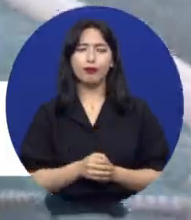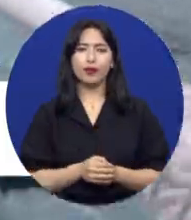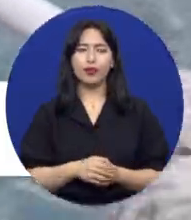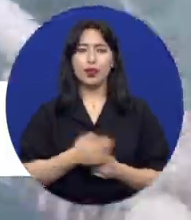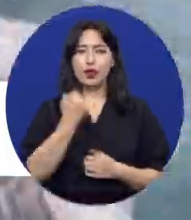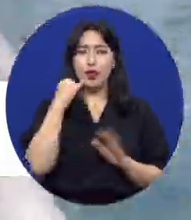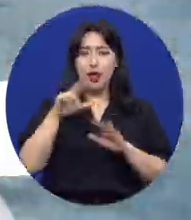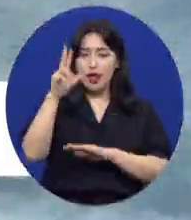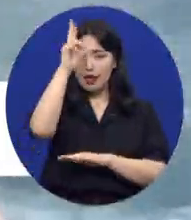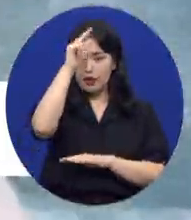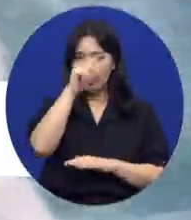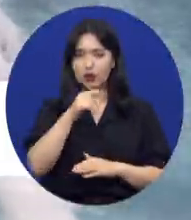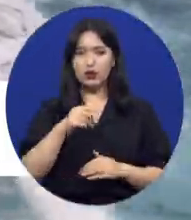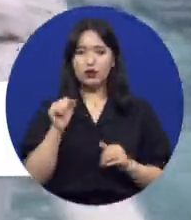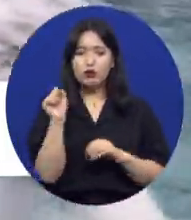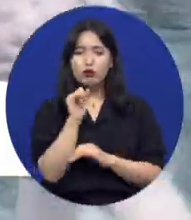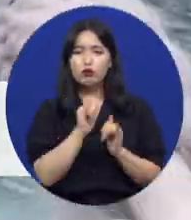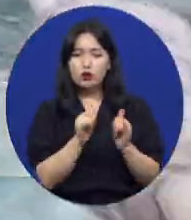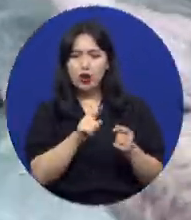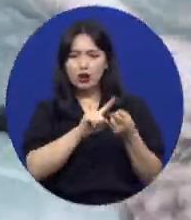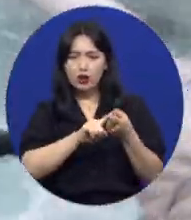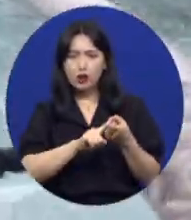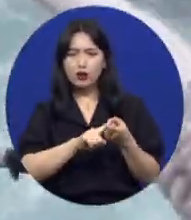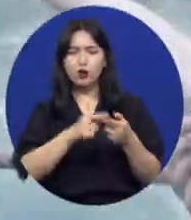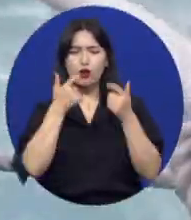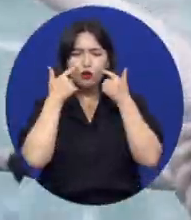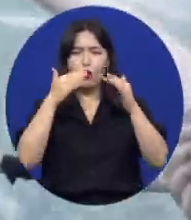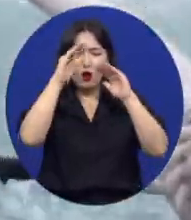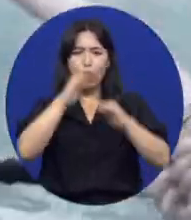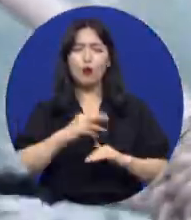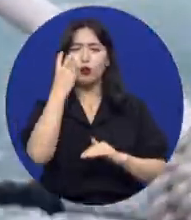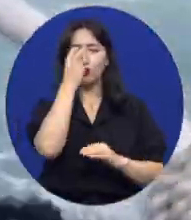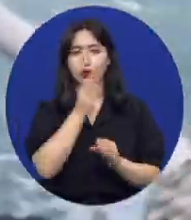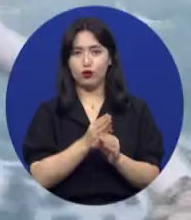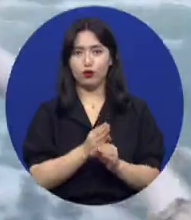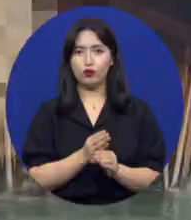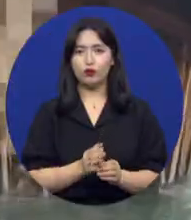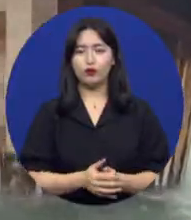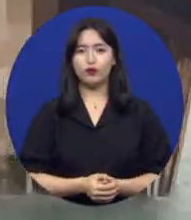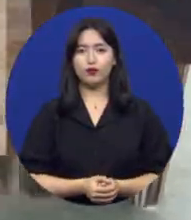해경은 선장 등을 상대로 정확한 사고 경위를 조사하고 있습니다